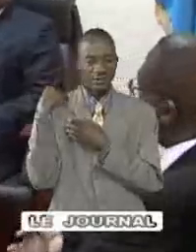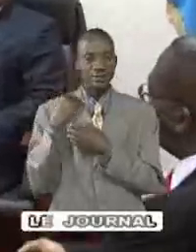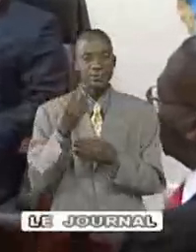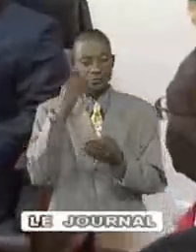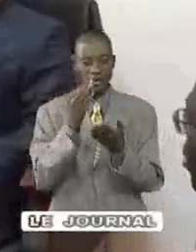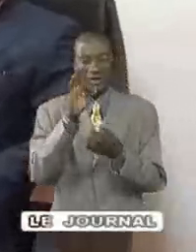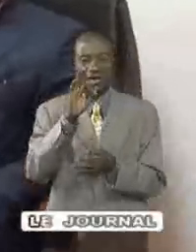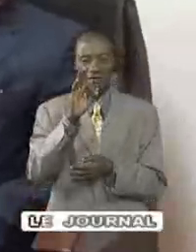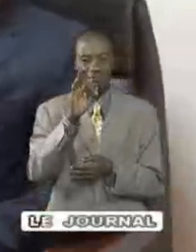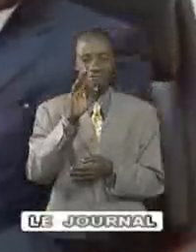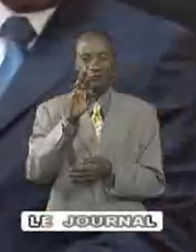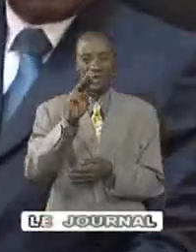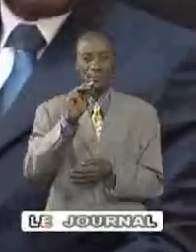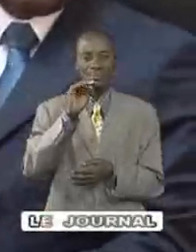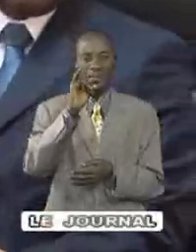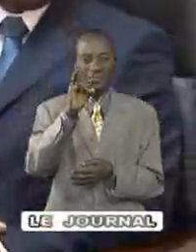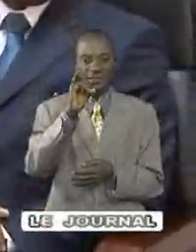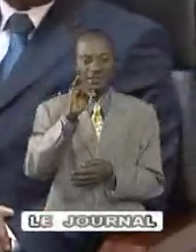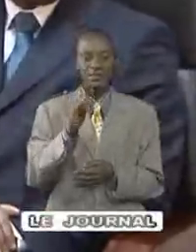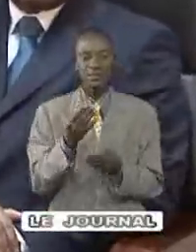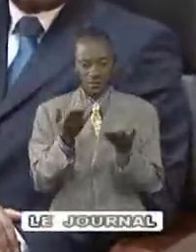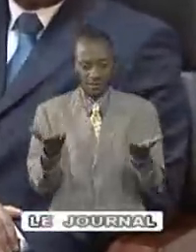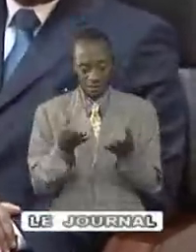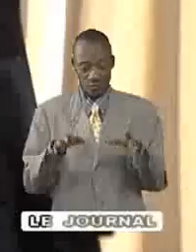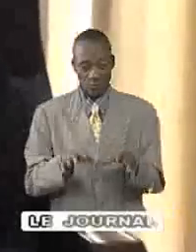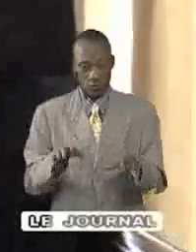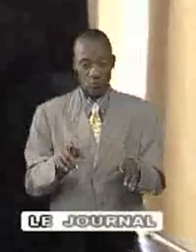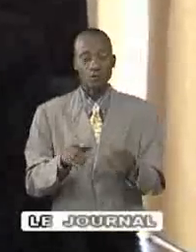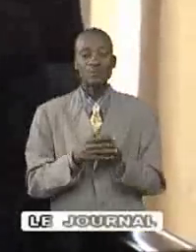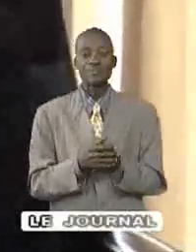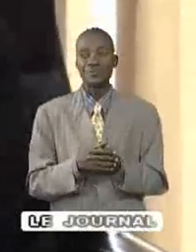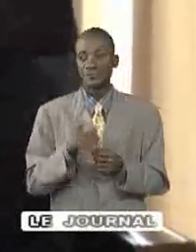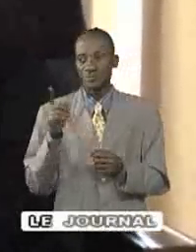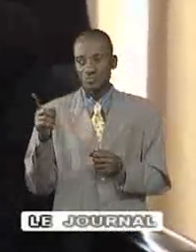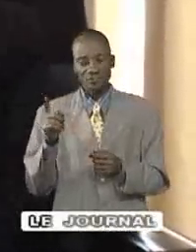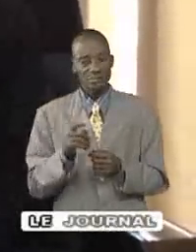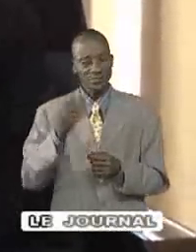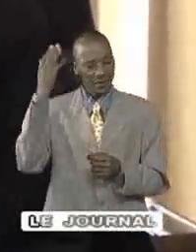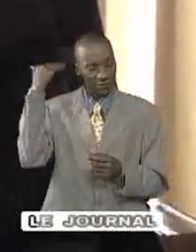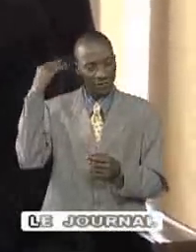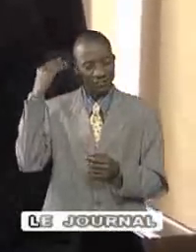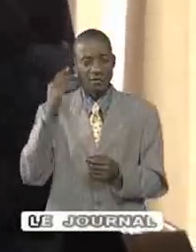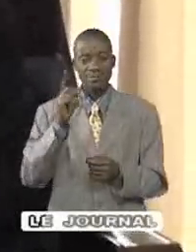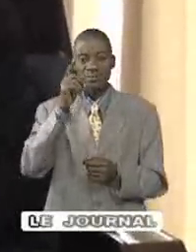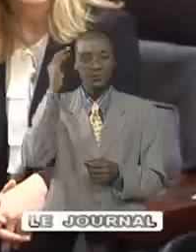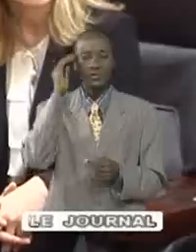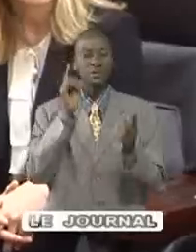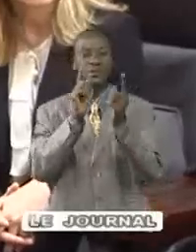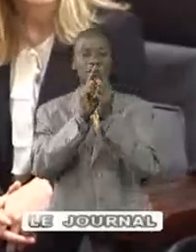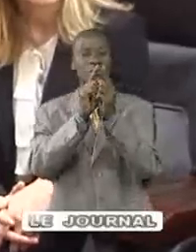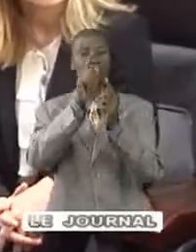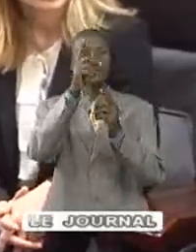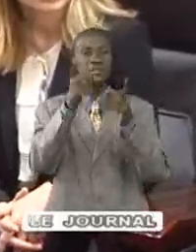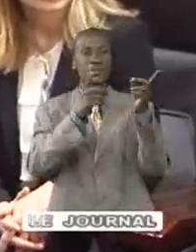la RDC. Cette mission fait suite au contact fructueux à Washington entre le chef du gouvernement congolais et la directrice